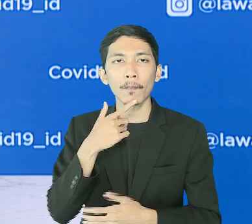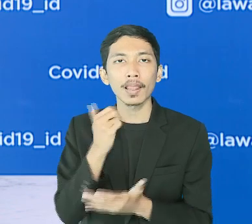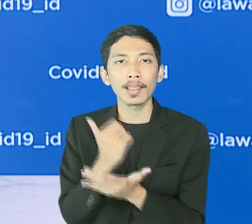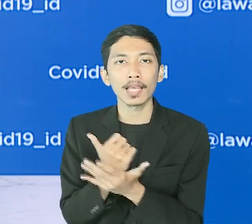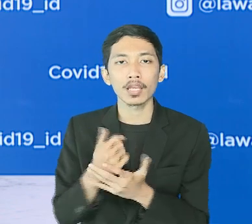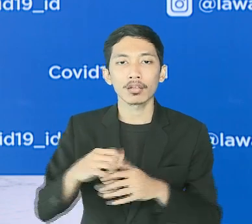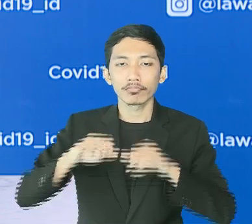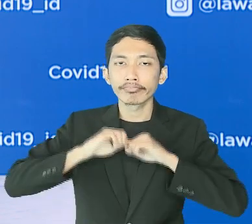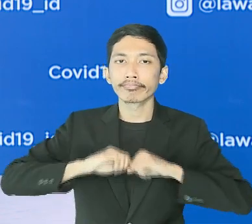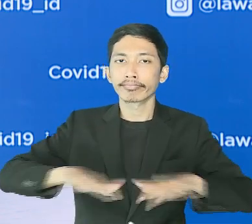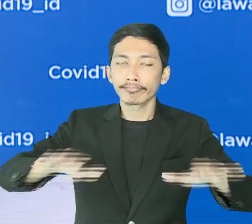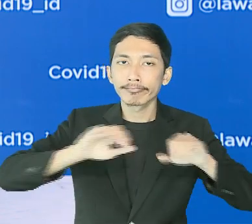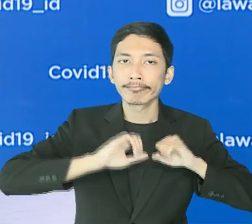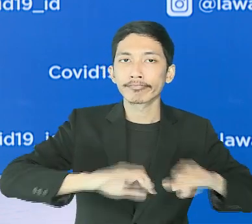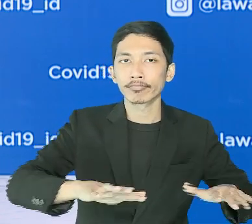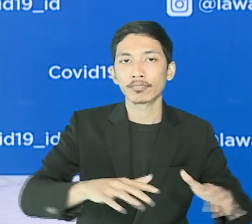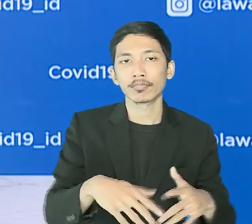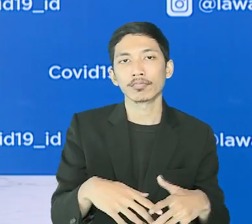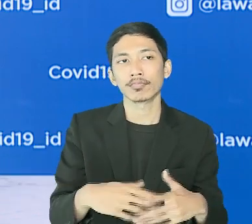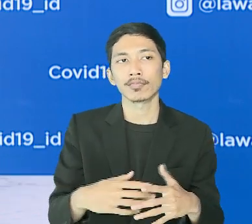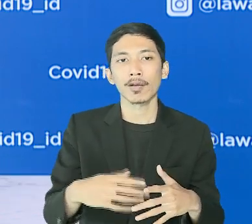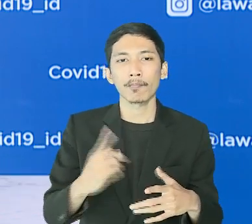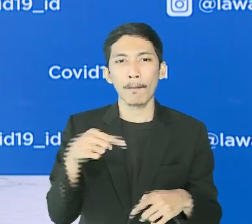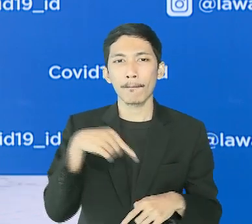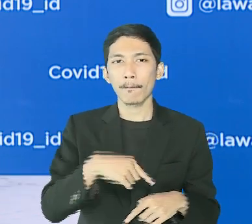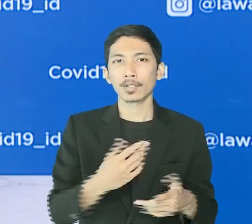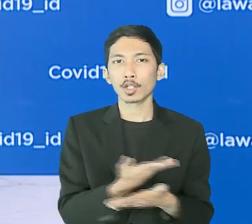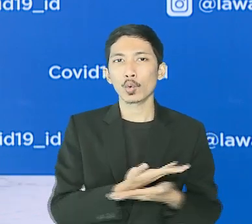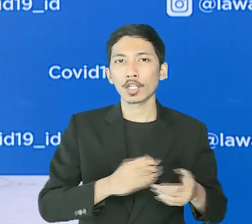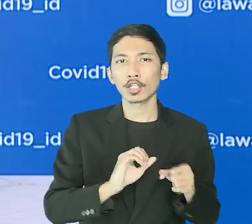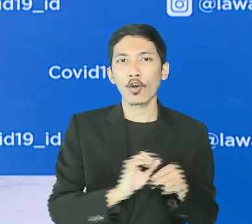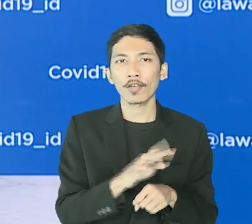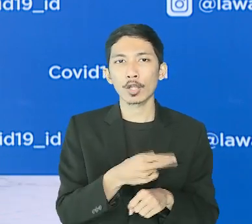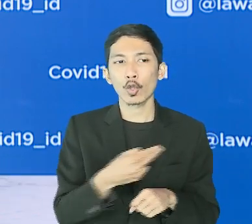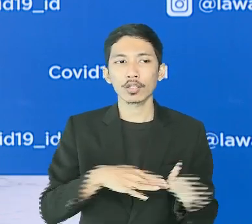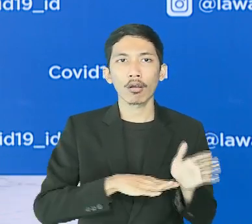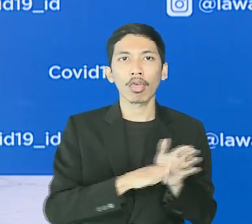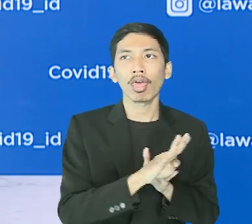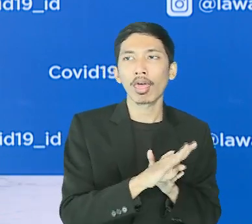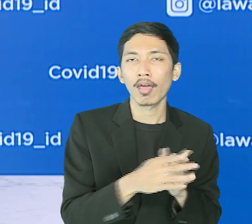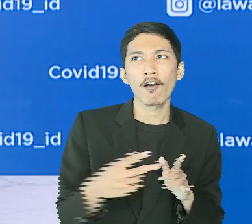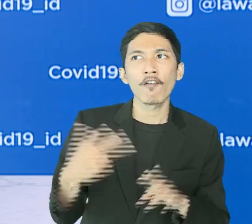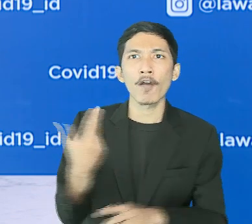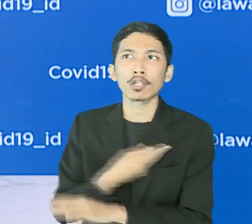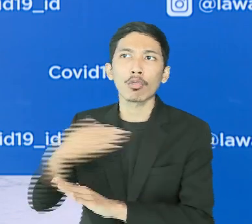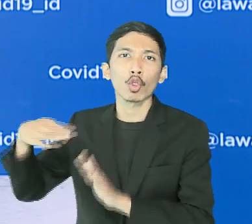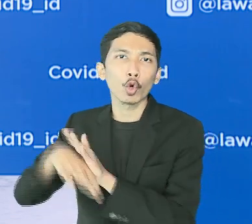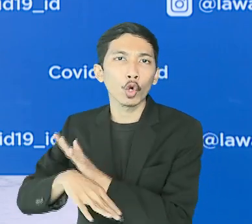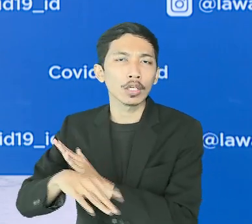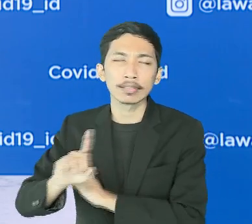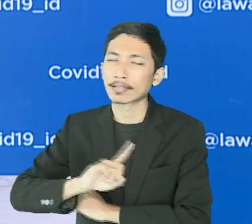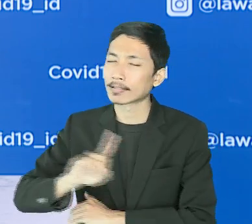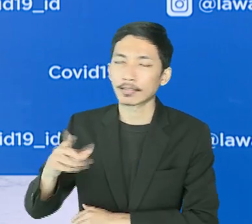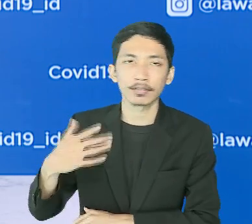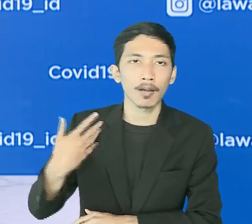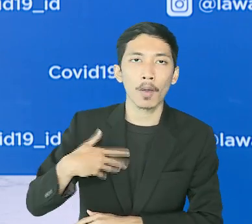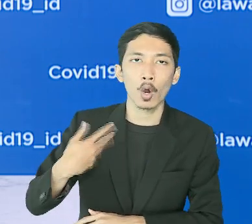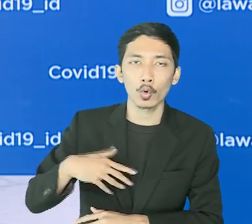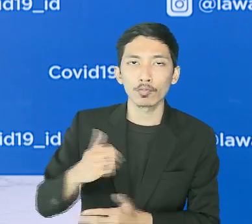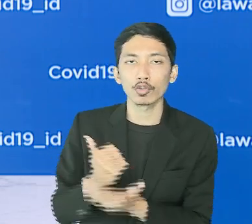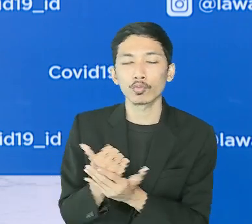menghadapi lonjakan kasus yang mulai terjadi dan harus diupayakan tercapai sebelum terjadinya lonjakan